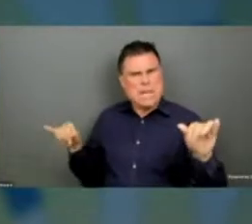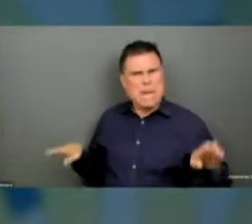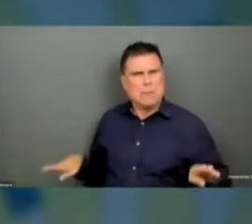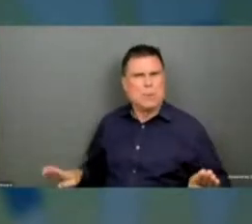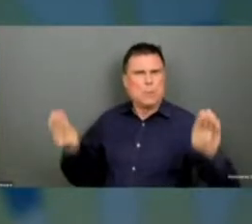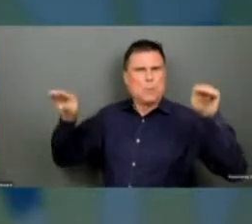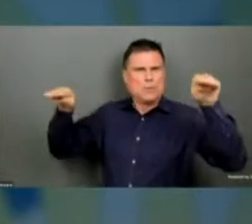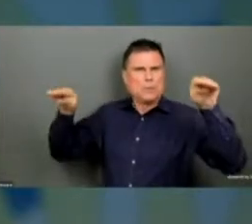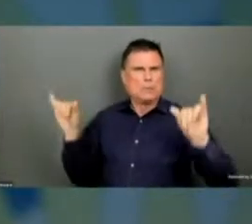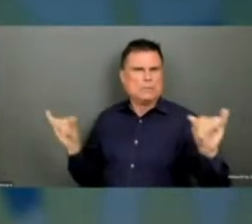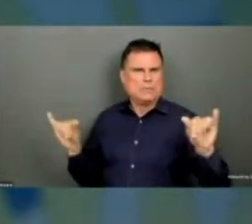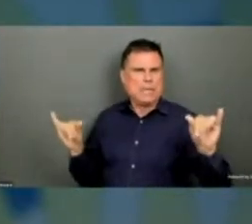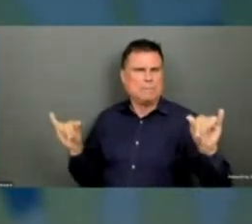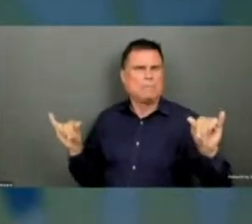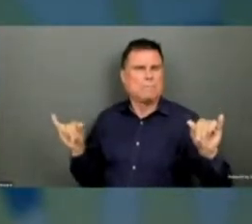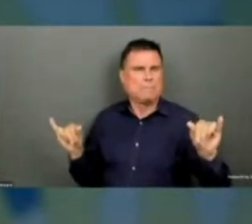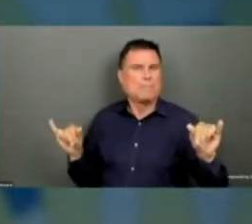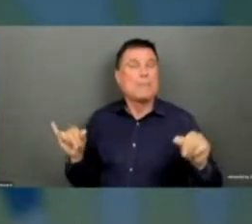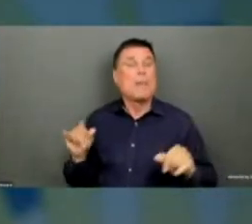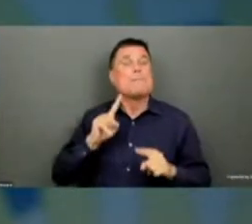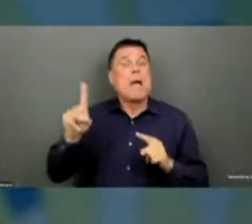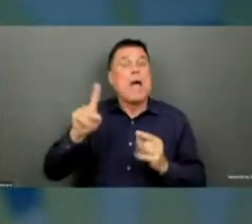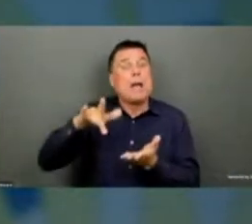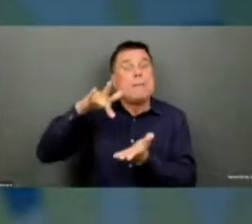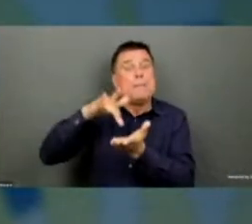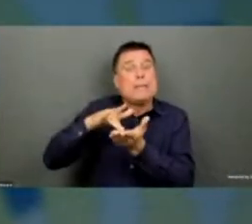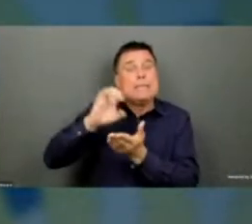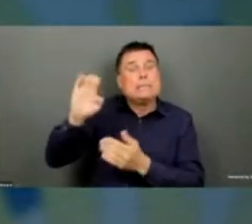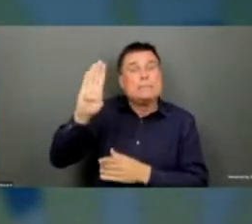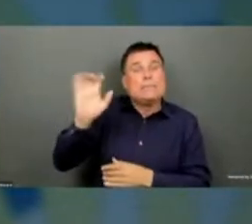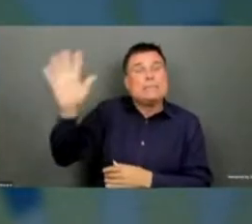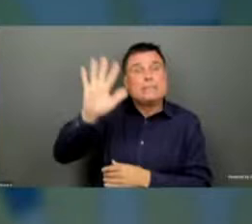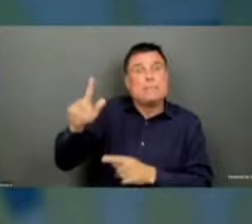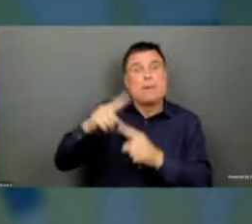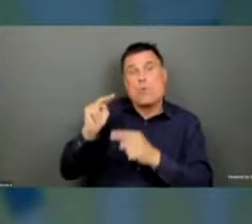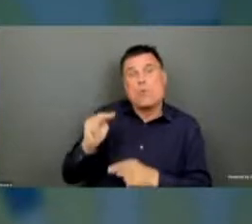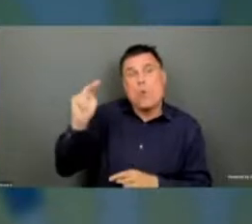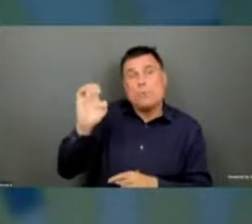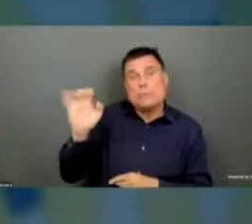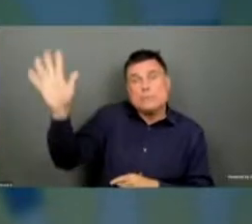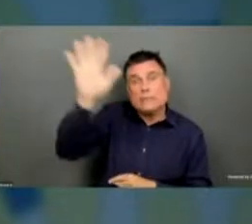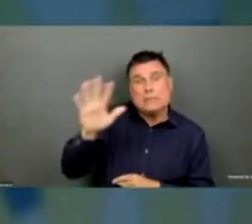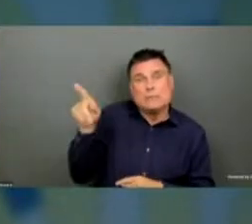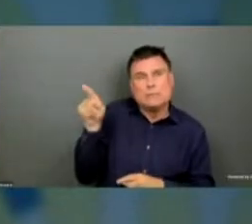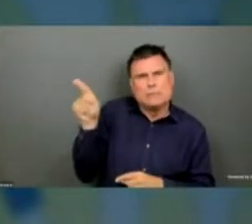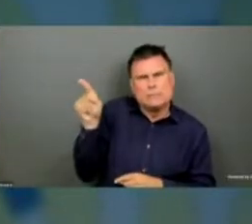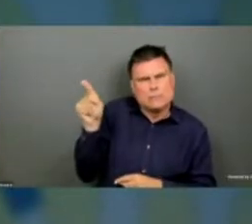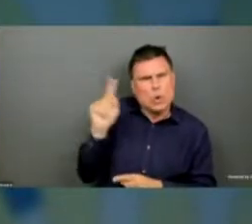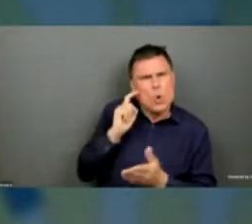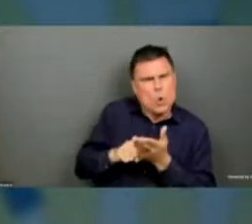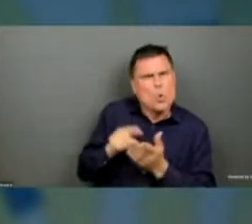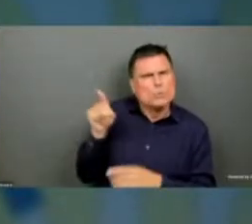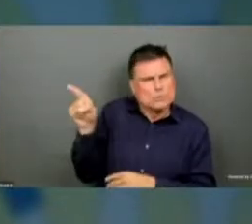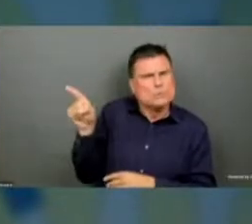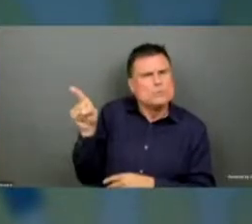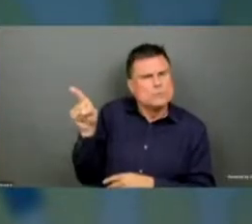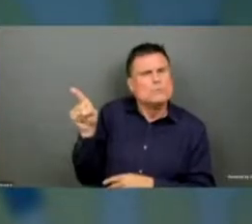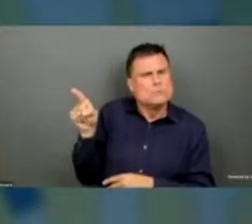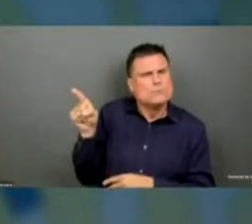是飞沙，第二个是飞沙，第三个是内陆啊，第一个是北部卫生局。